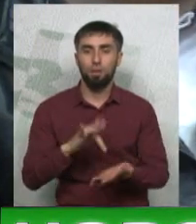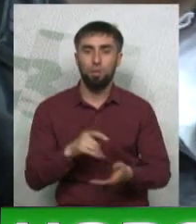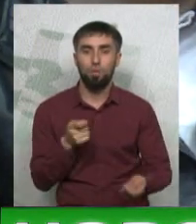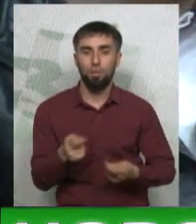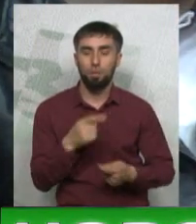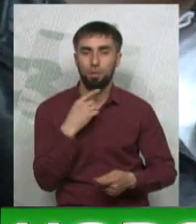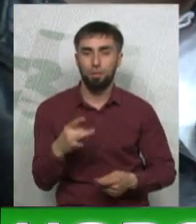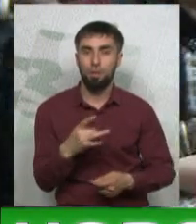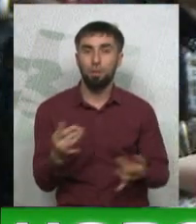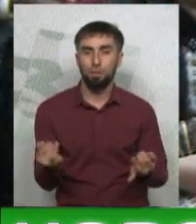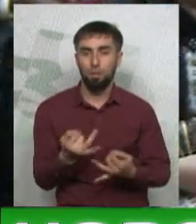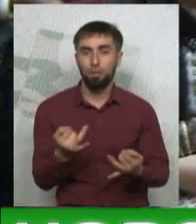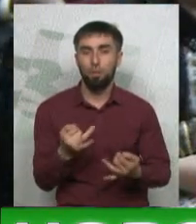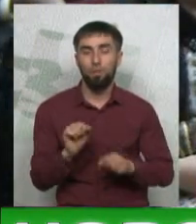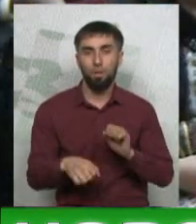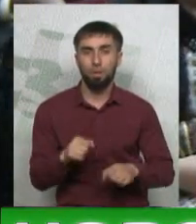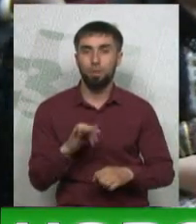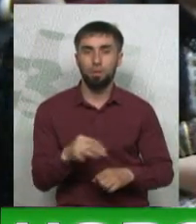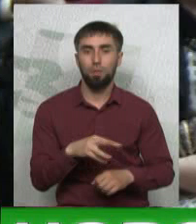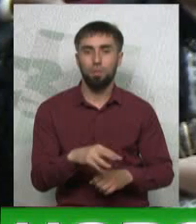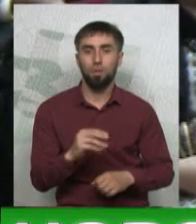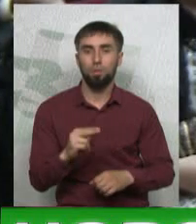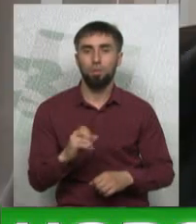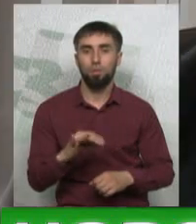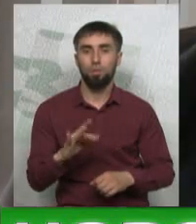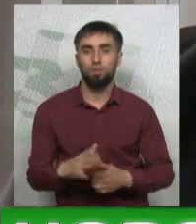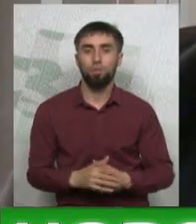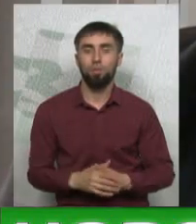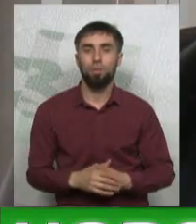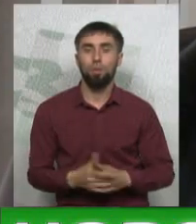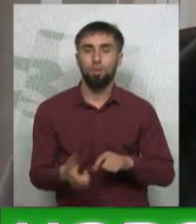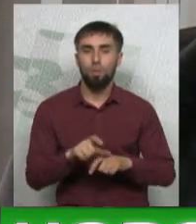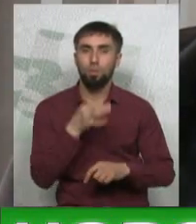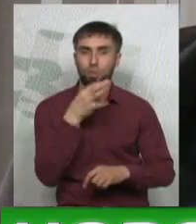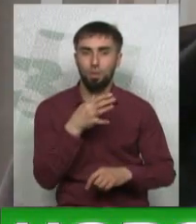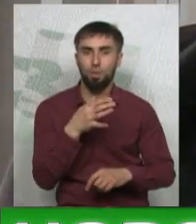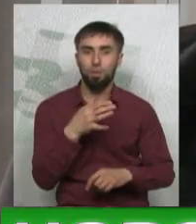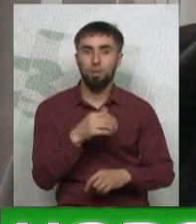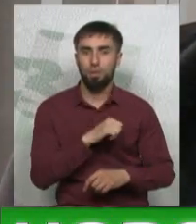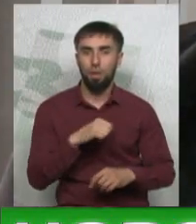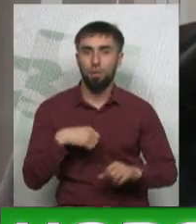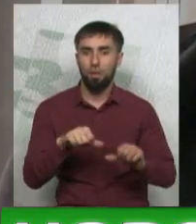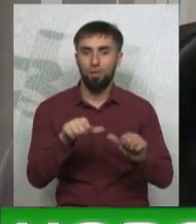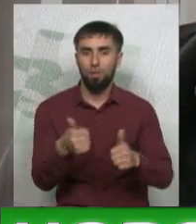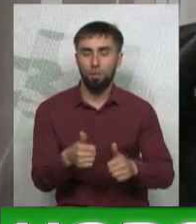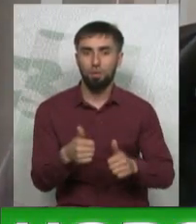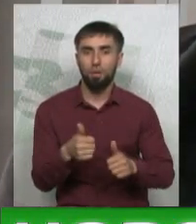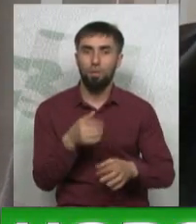управления регионом. Заинтересовался возможностями и Магомед Чербижев. Также очень понравился сам формат